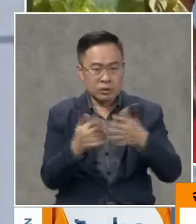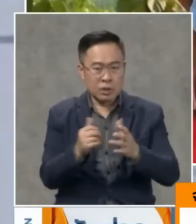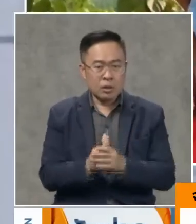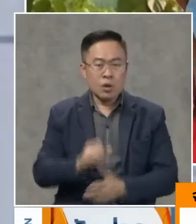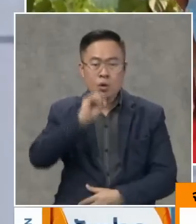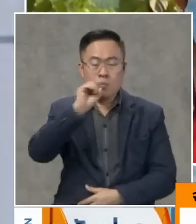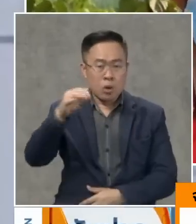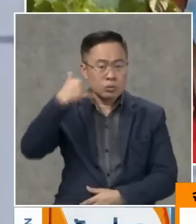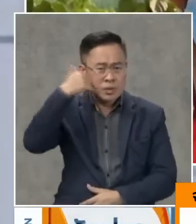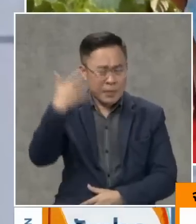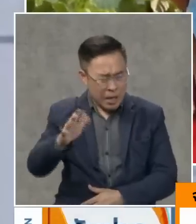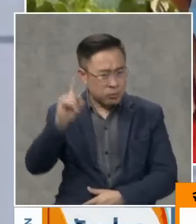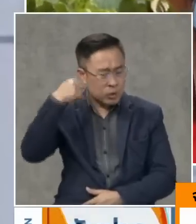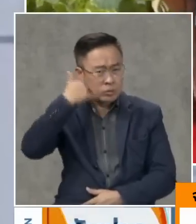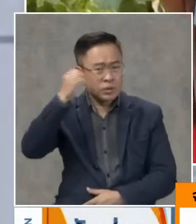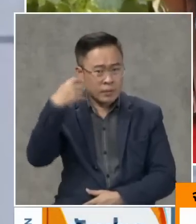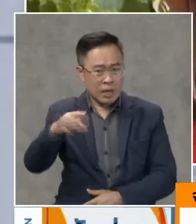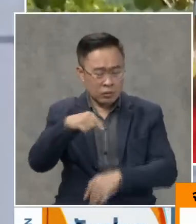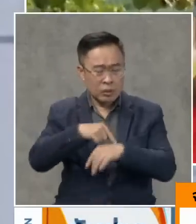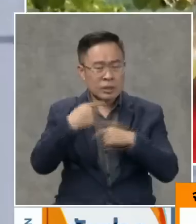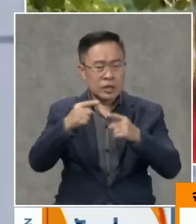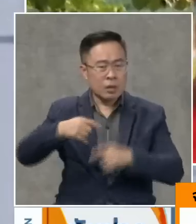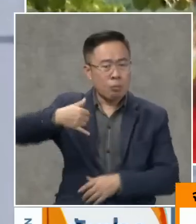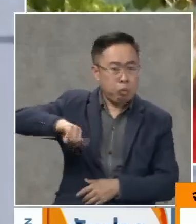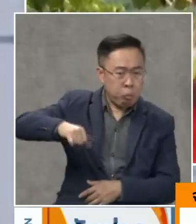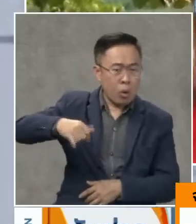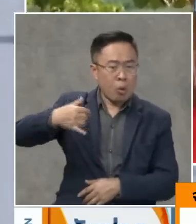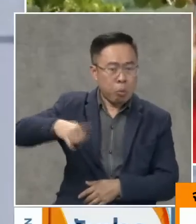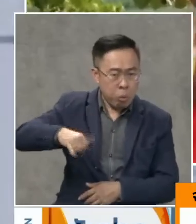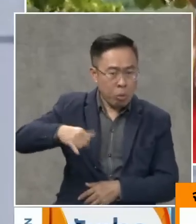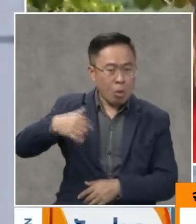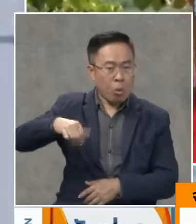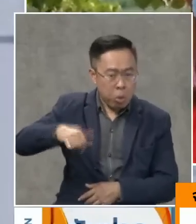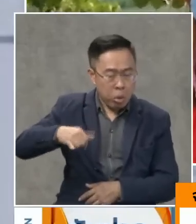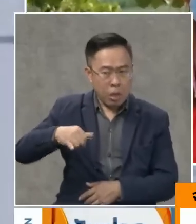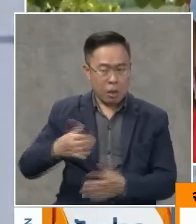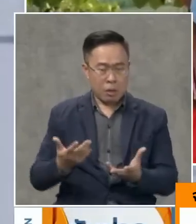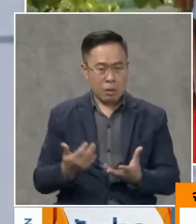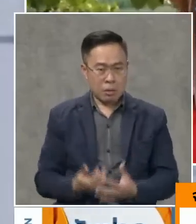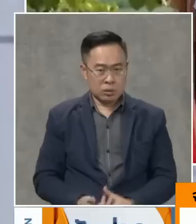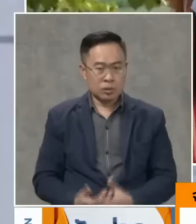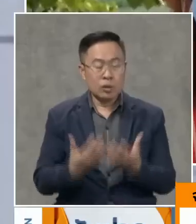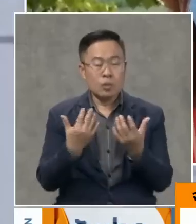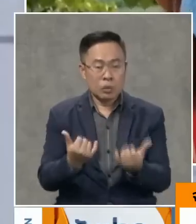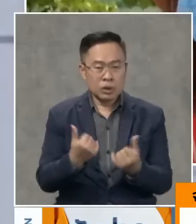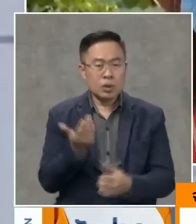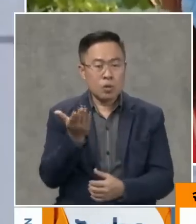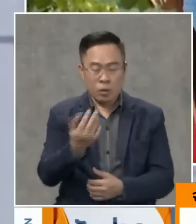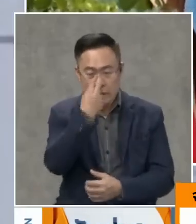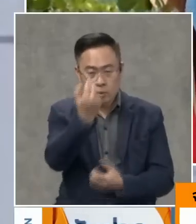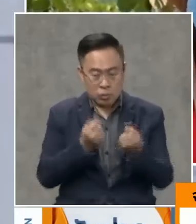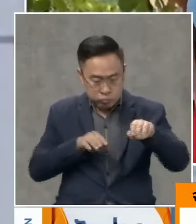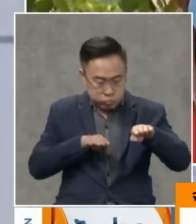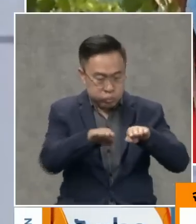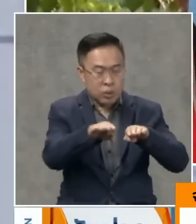ยประมาณมันยามวิกาลนะคะที่พอมาเจอพวกหนูแล้วถึงจอดเขาก็เลยพยายามที่จะขอความช่วยเหลือแล้วเ